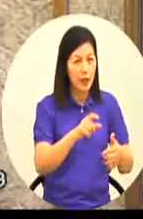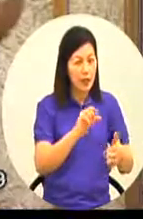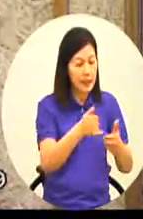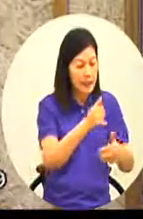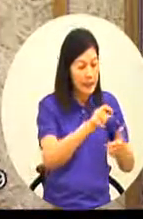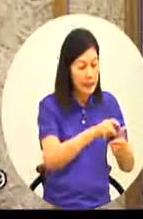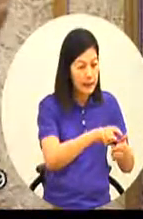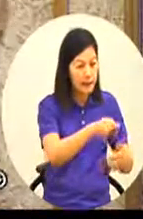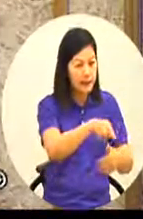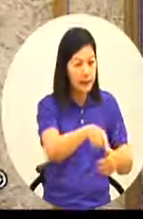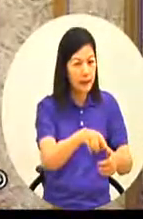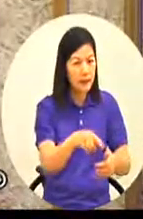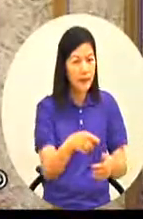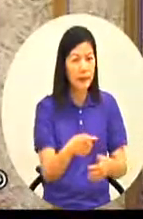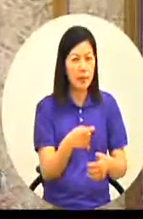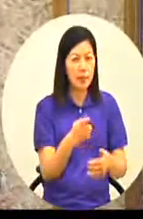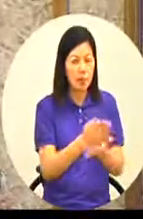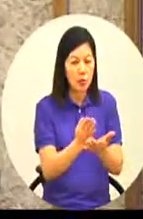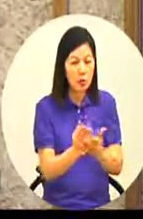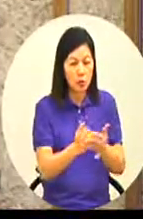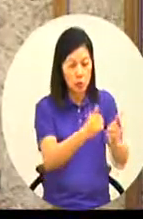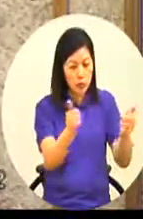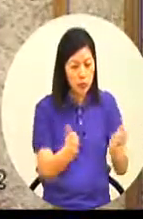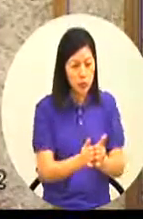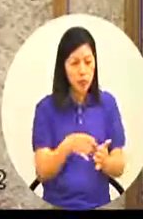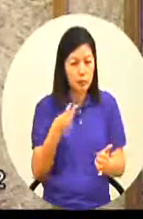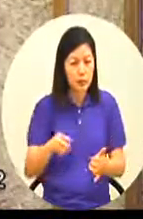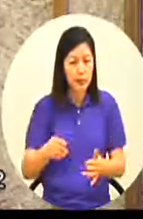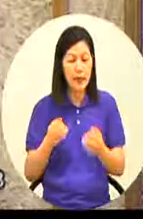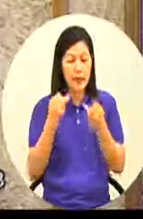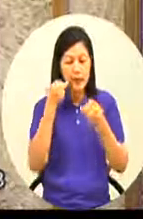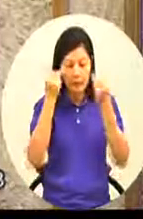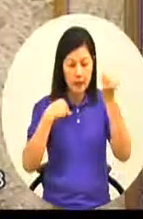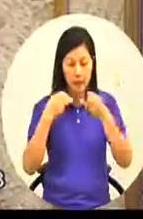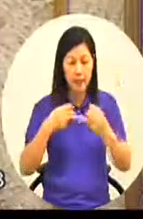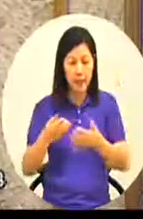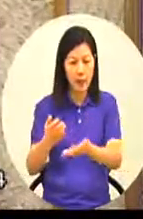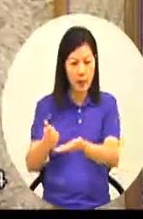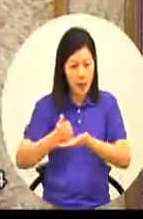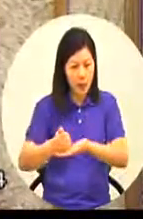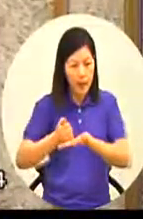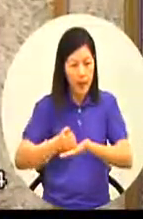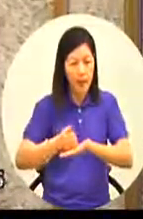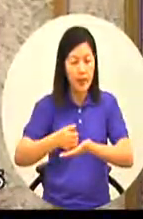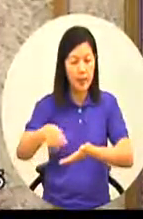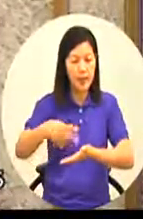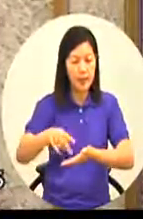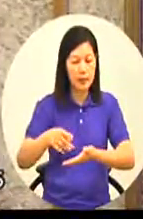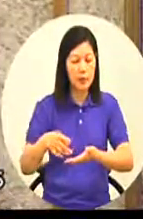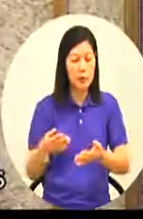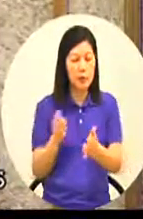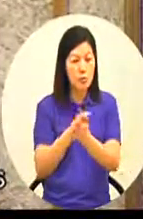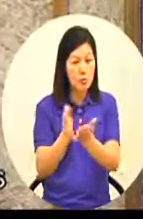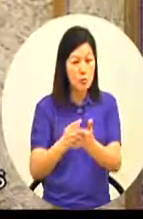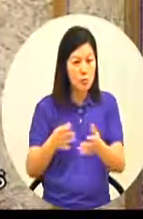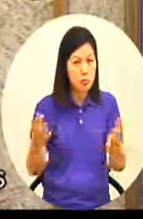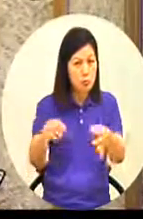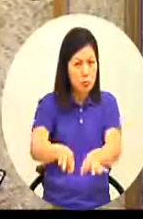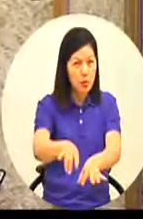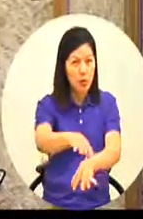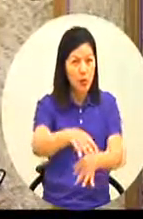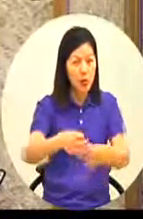我们总图开幕，我们一定会跟我们姐妹是全部再邀请一次，看他是要捐书或是来参加我们的开幕活动。或例如我们港湾城